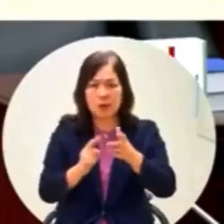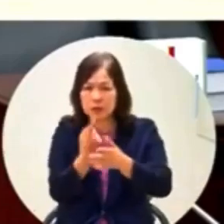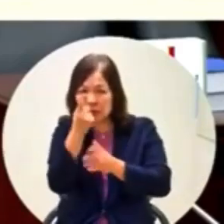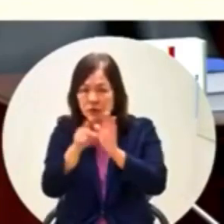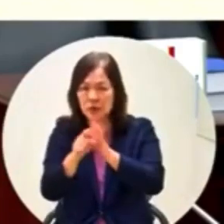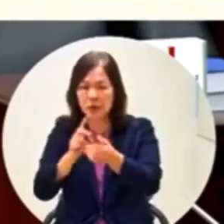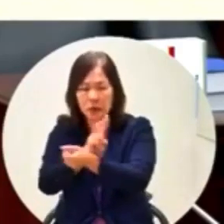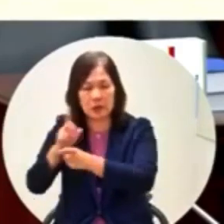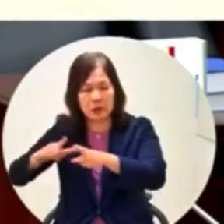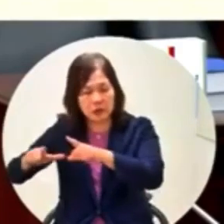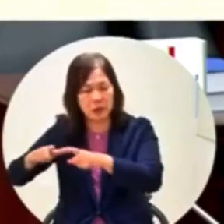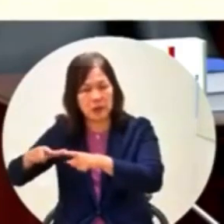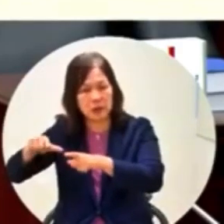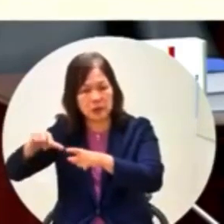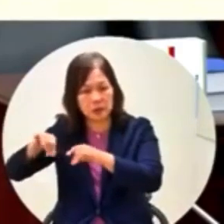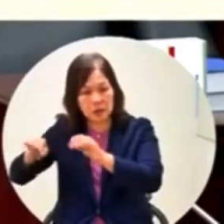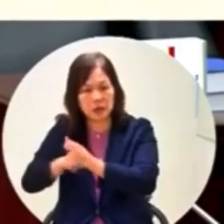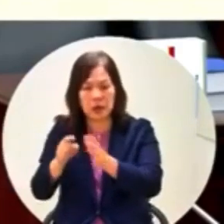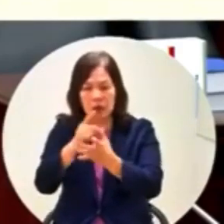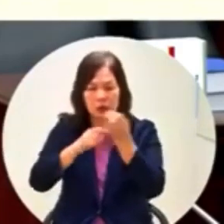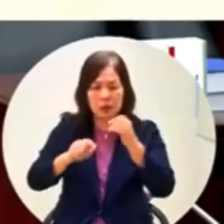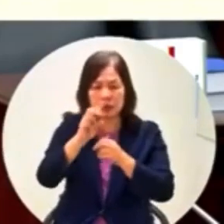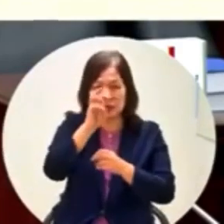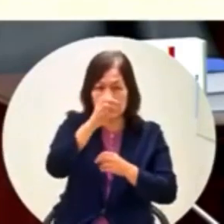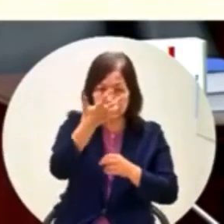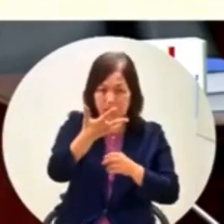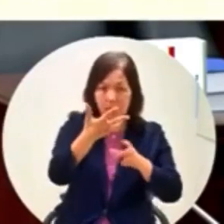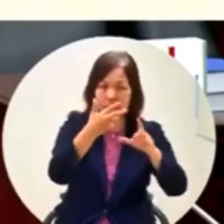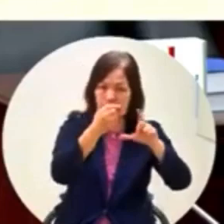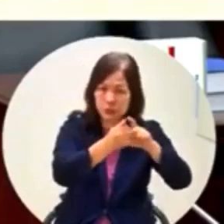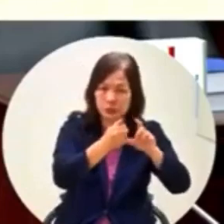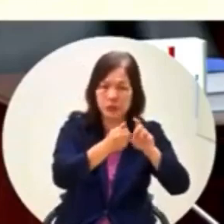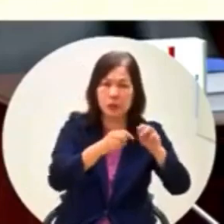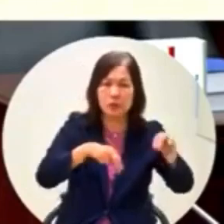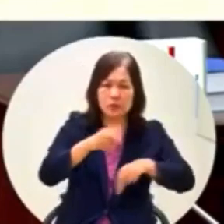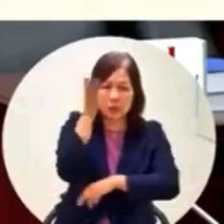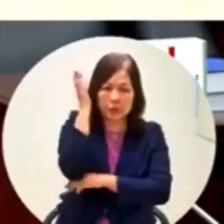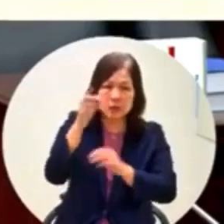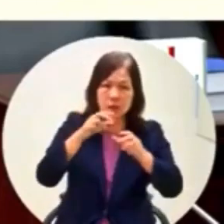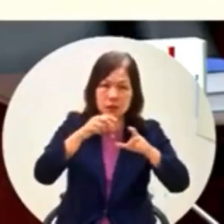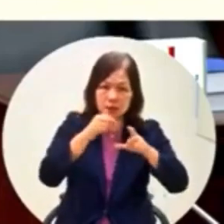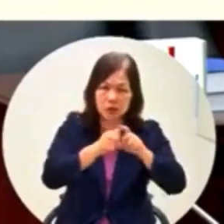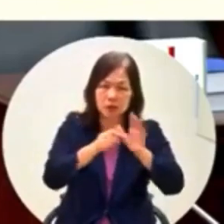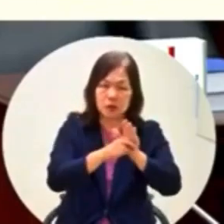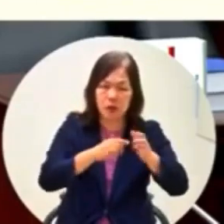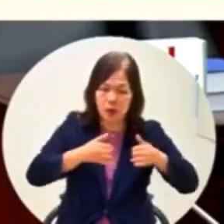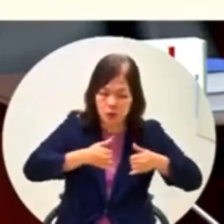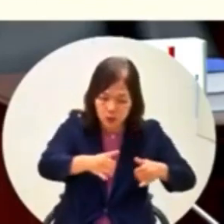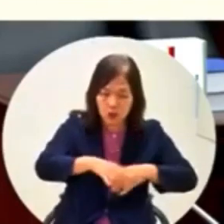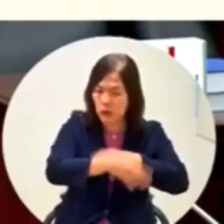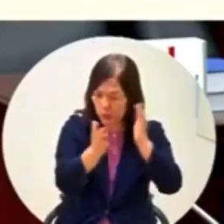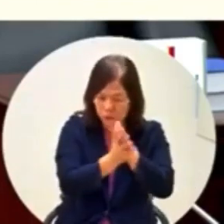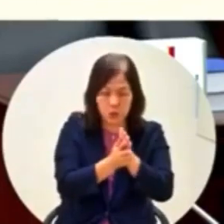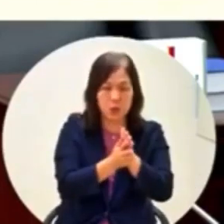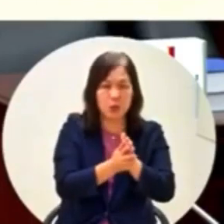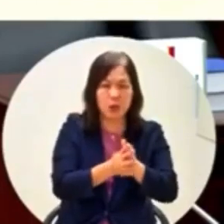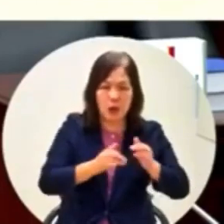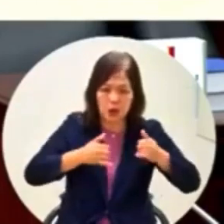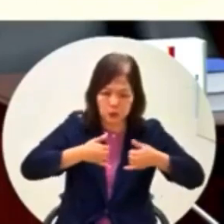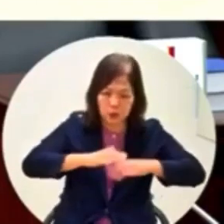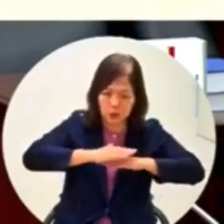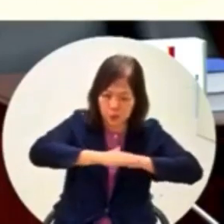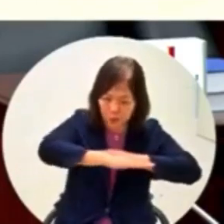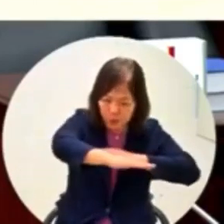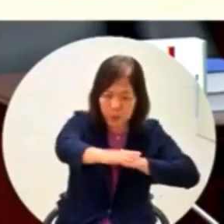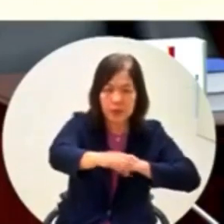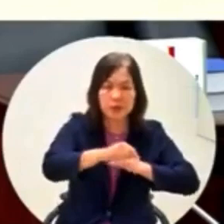林园地区，整个38个区我们行政区道路一定要把它全部把路平路见不平